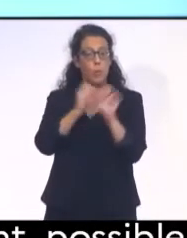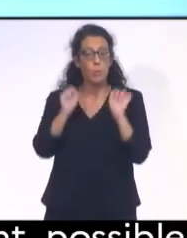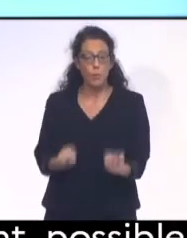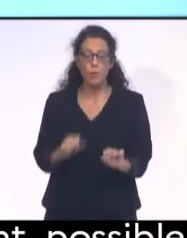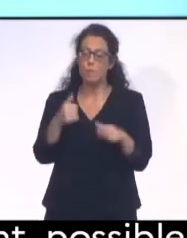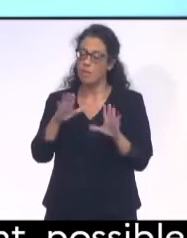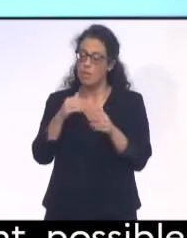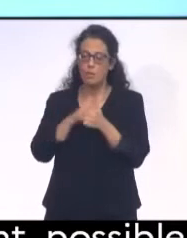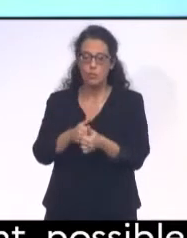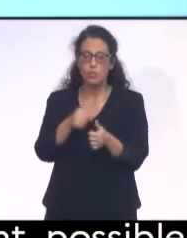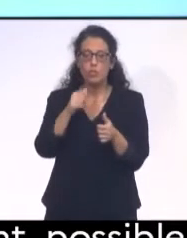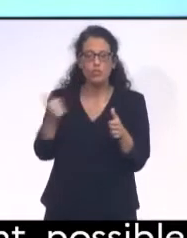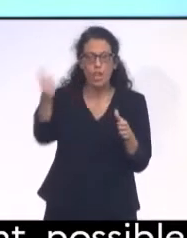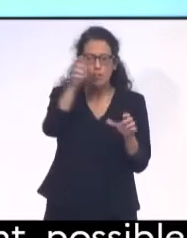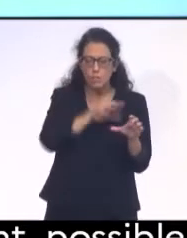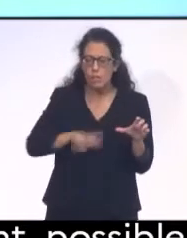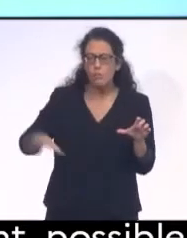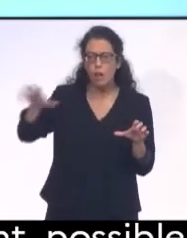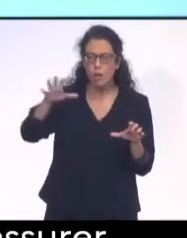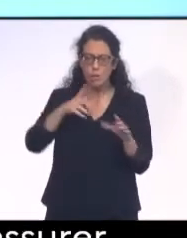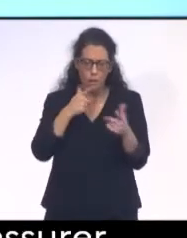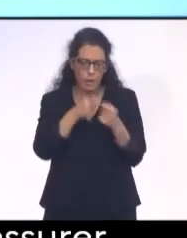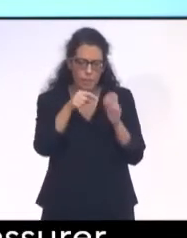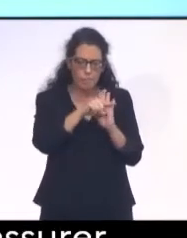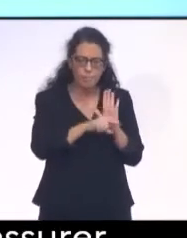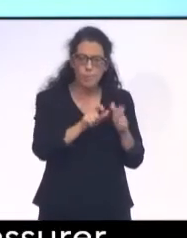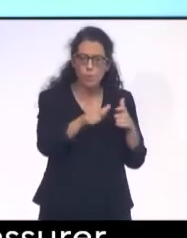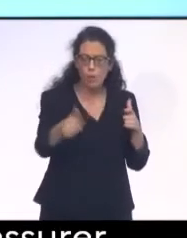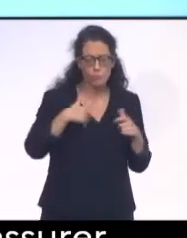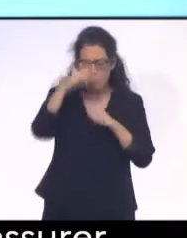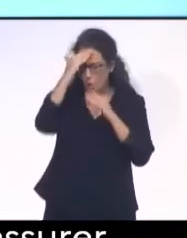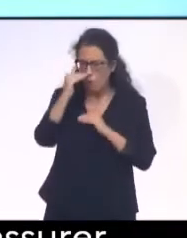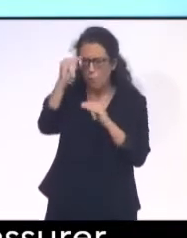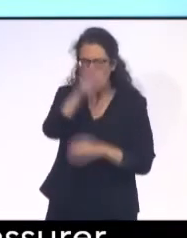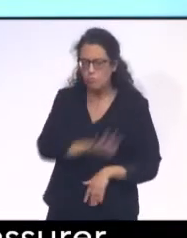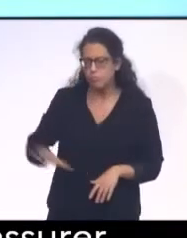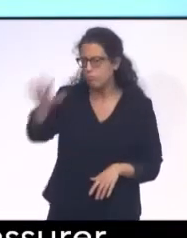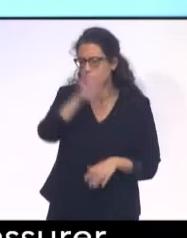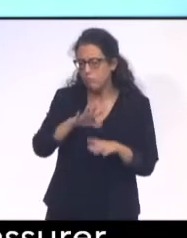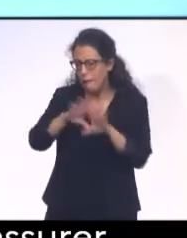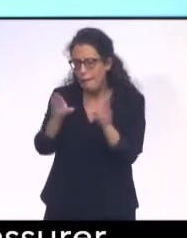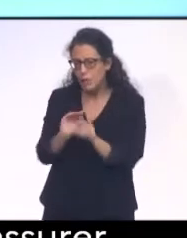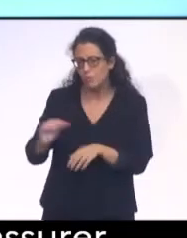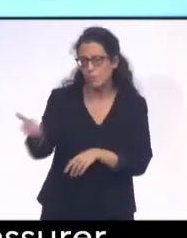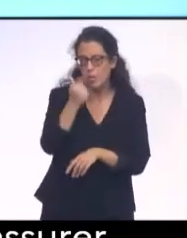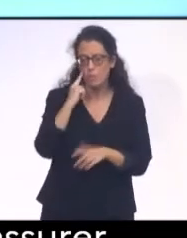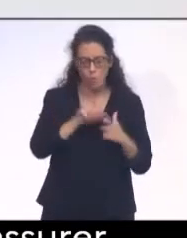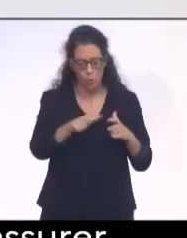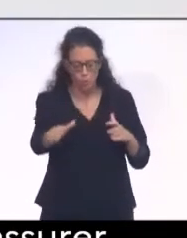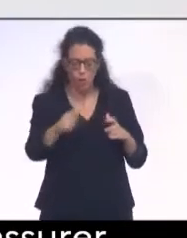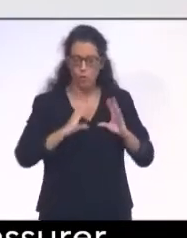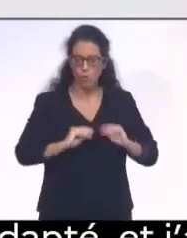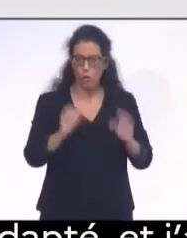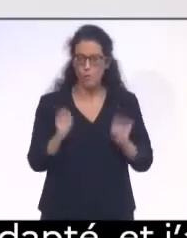sanitaires de chaque territoire et j'ai toute confiance dans les équipes pluridisciplinaires de la MDPH pour mettre en place ces protocoles. Les règles